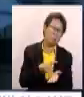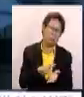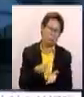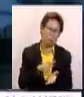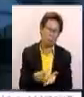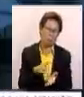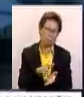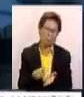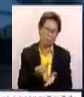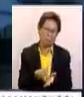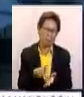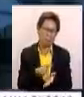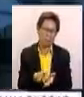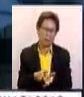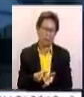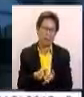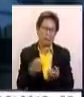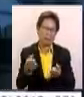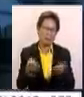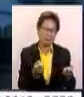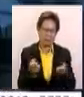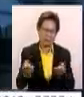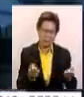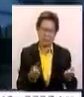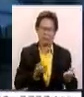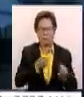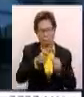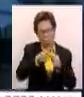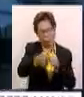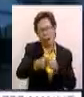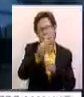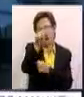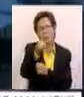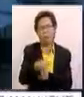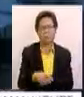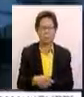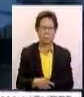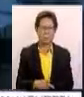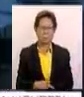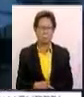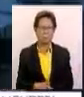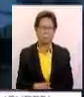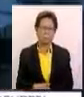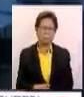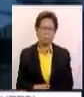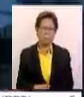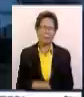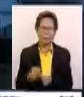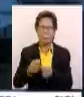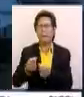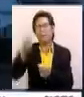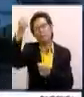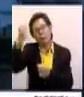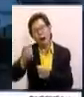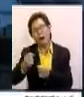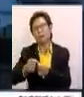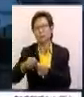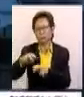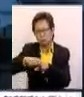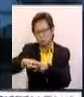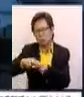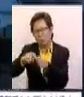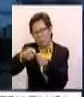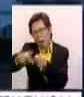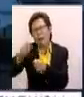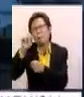dengan agak mahal lah dan juga kereta juga dan kami even atlet macam saya juga